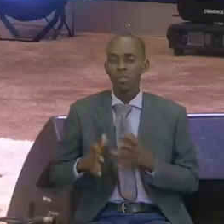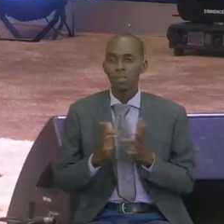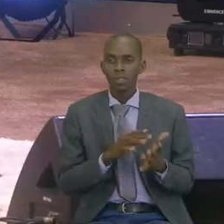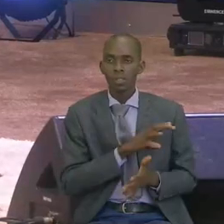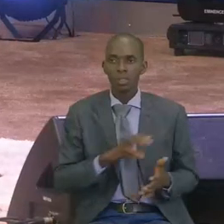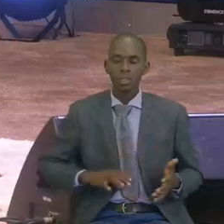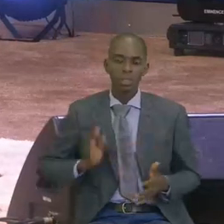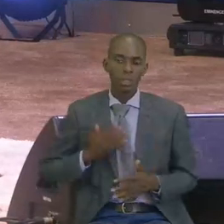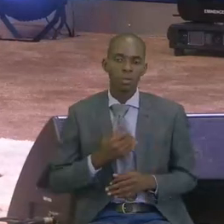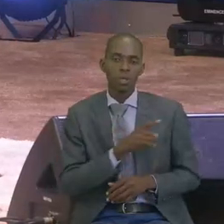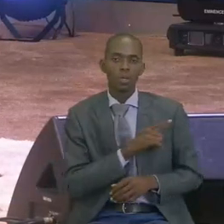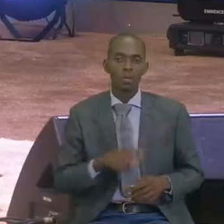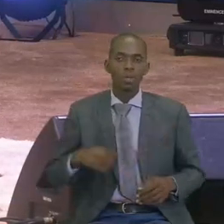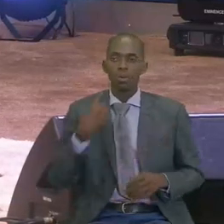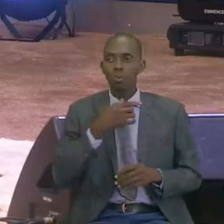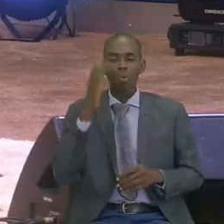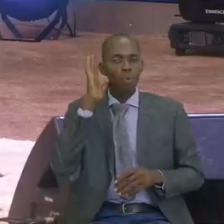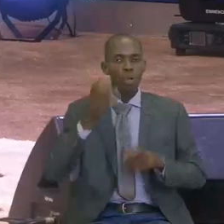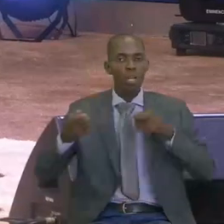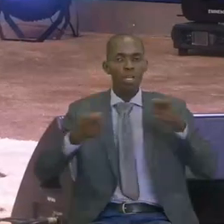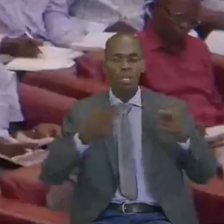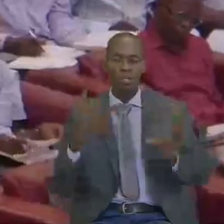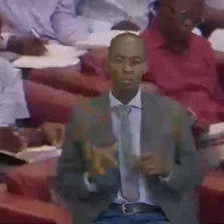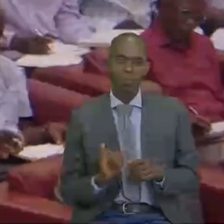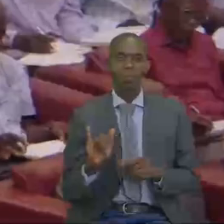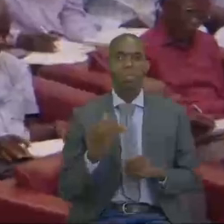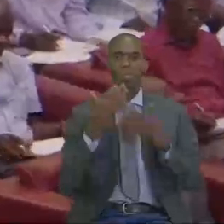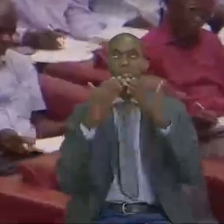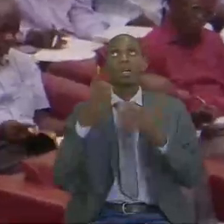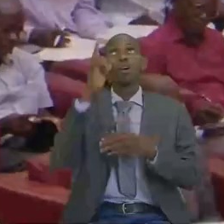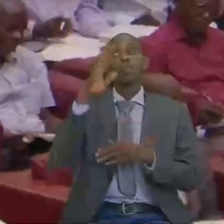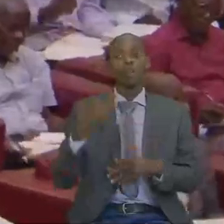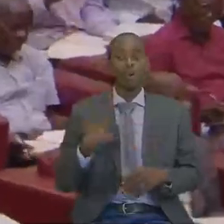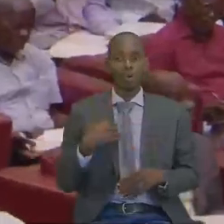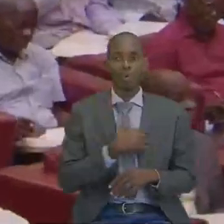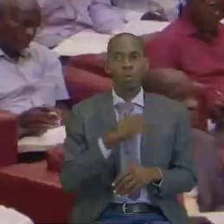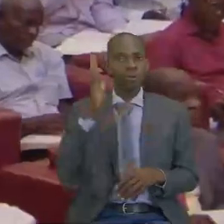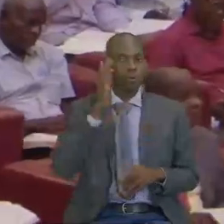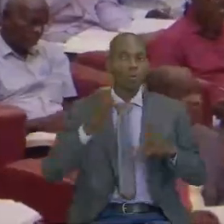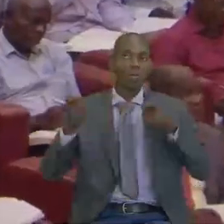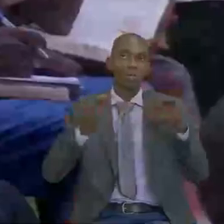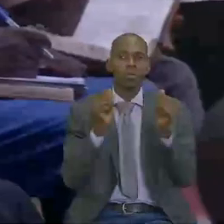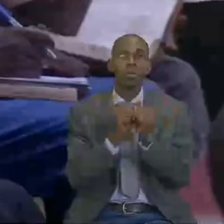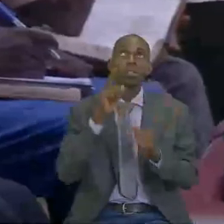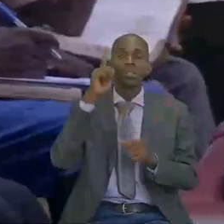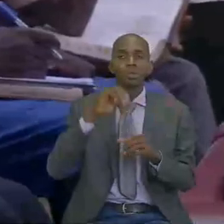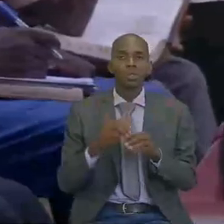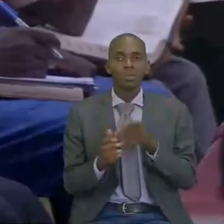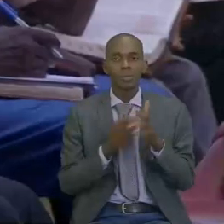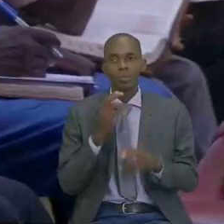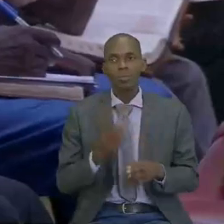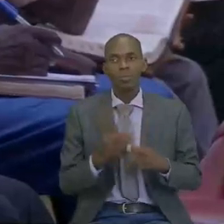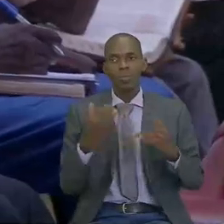pour toujours. Et Dieu merci, nous régnerons avec lui. Il dit, nous régnerons avec lui. Nous allons